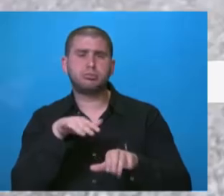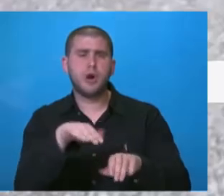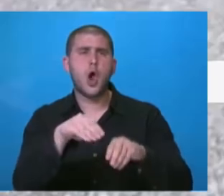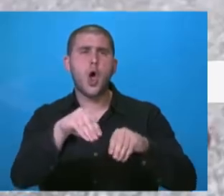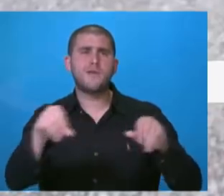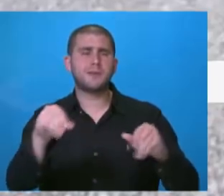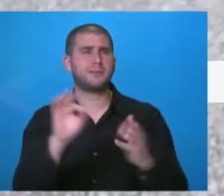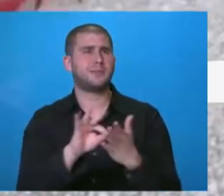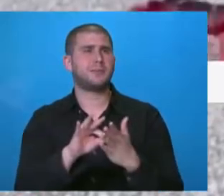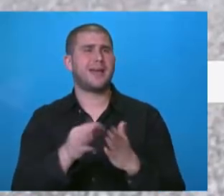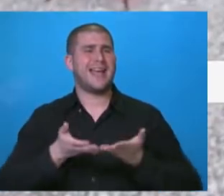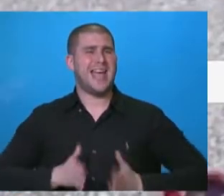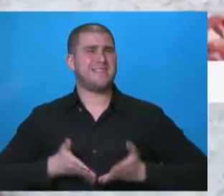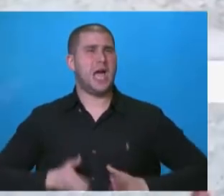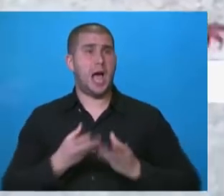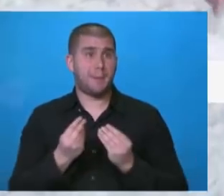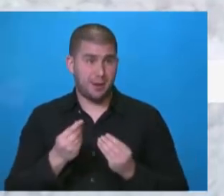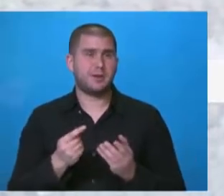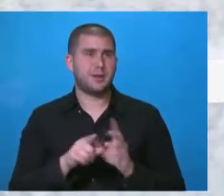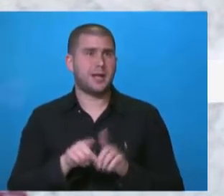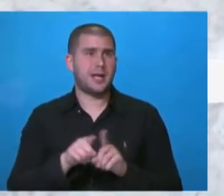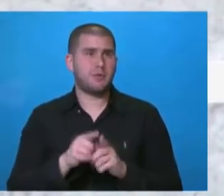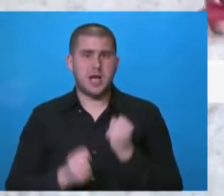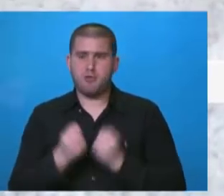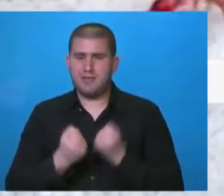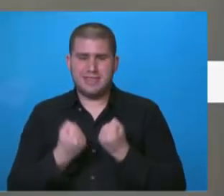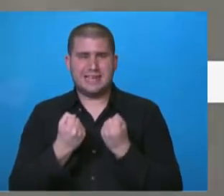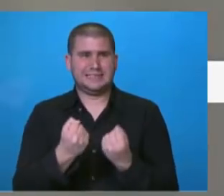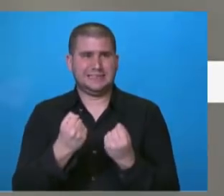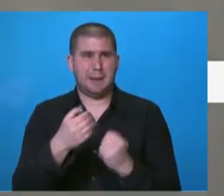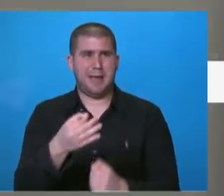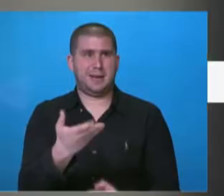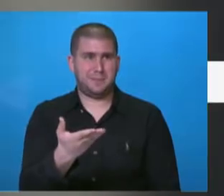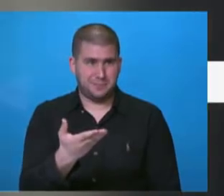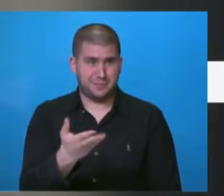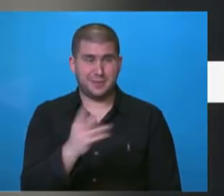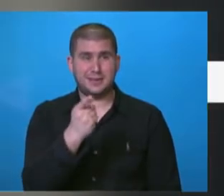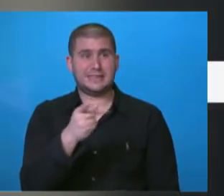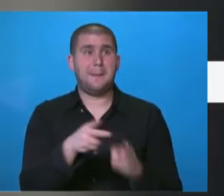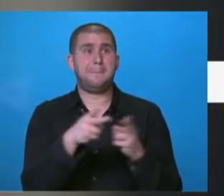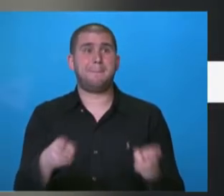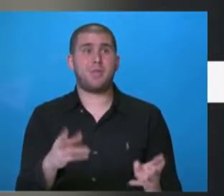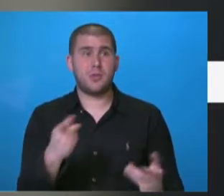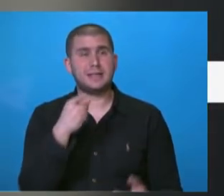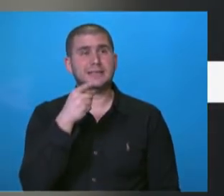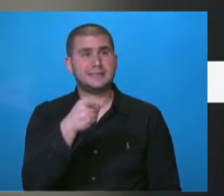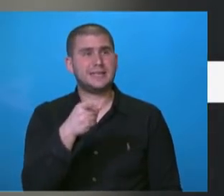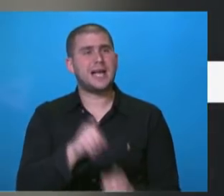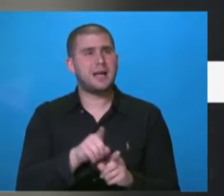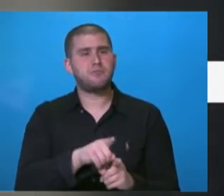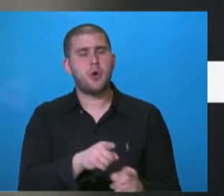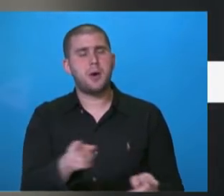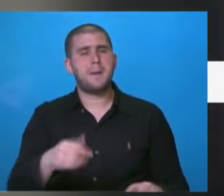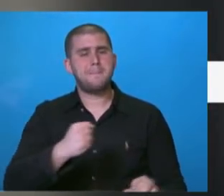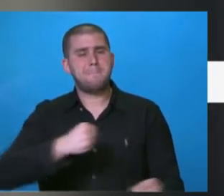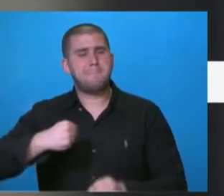בעונת הרבייה, בין היתר מקשים על נסיעה בכבישי האי. אז הנה הפתרון. זהו מטטי סרטנים